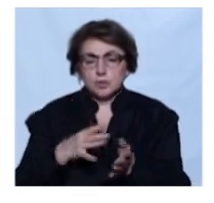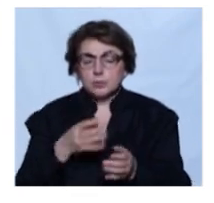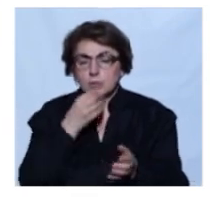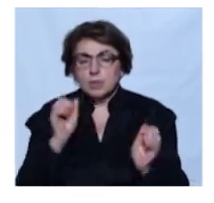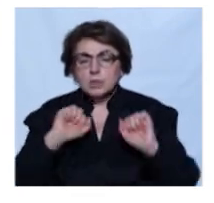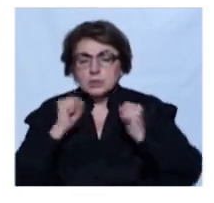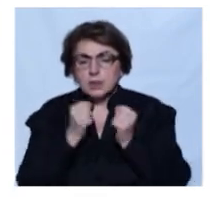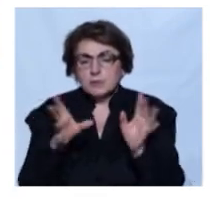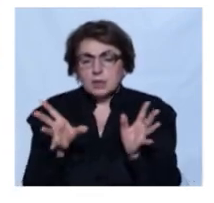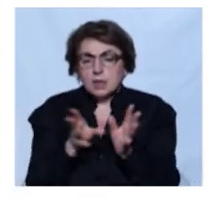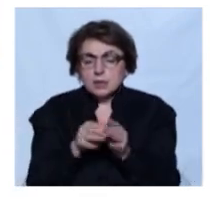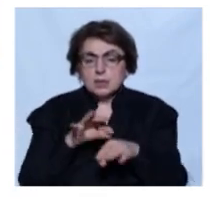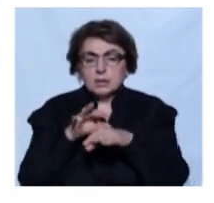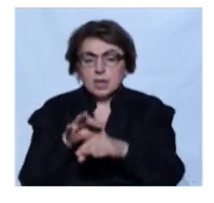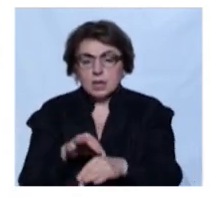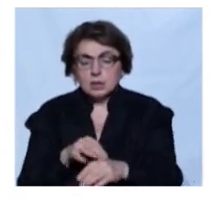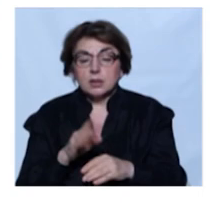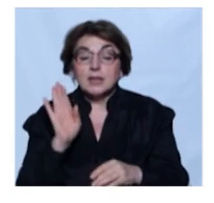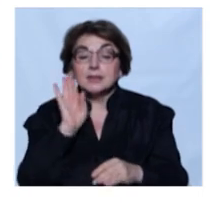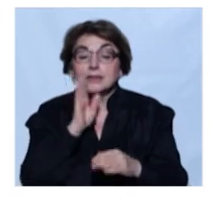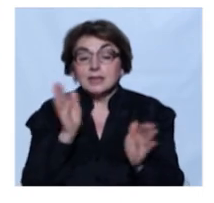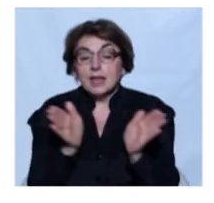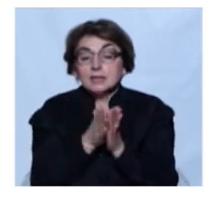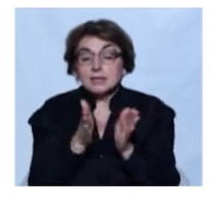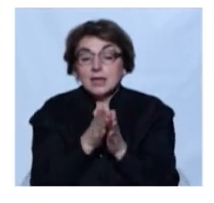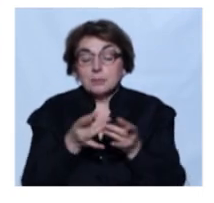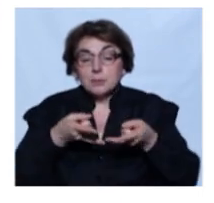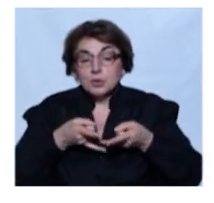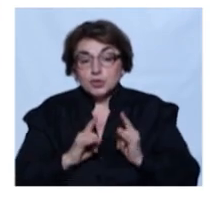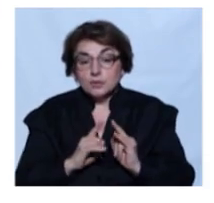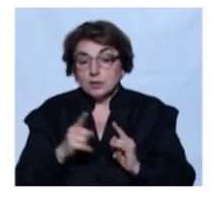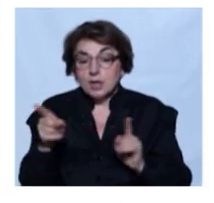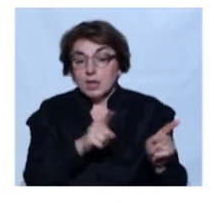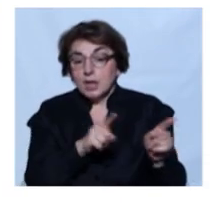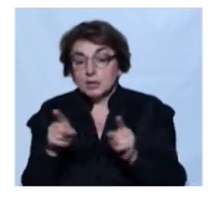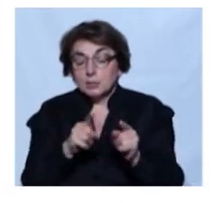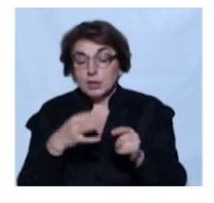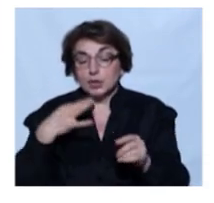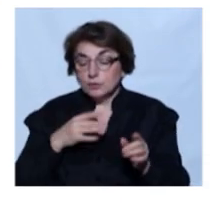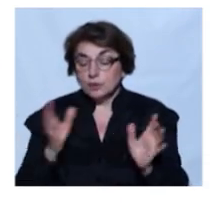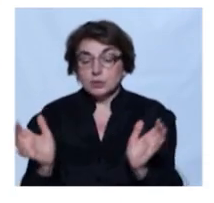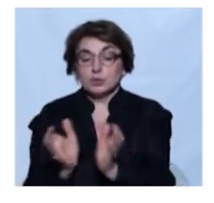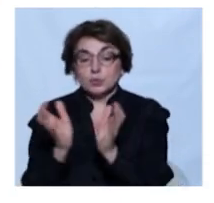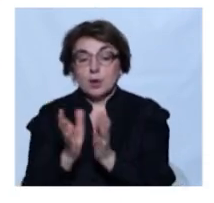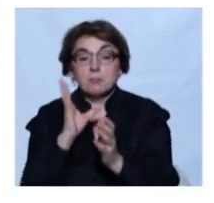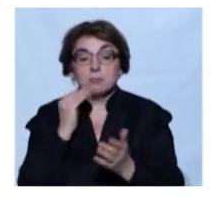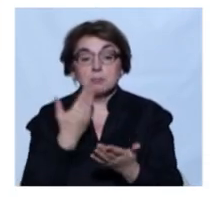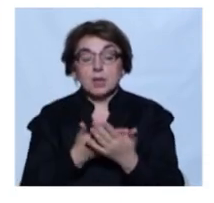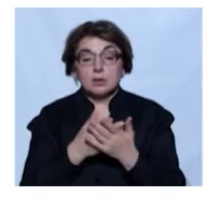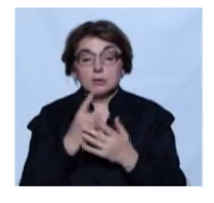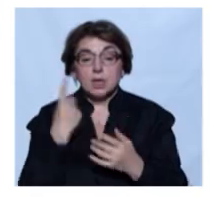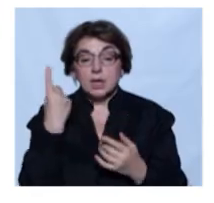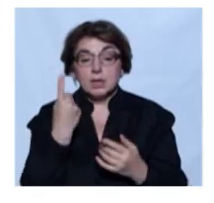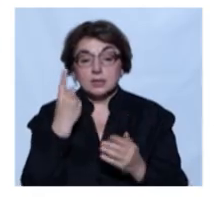ერთმანეთს. სელაპები, დედა სელაპები აჩენენ შვილებს და ერთმანეთის შვილებზეც კი ზრუნავენ. მაგალითად, როდესაც